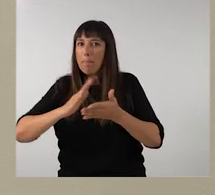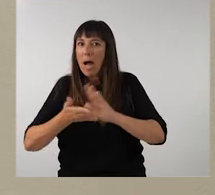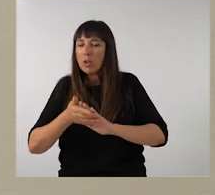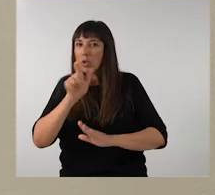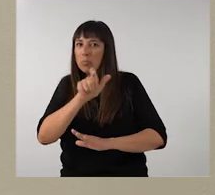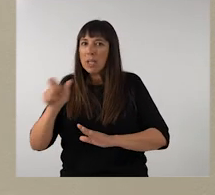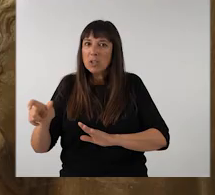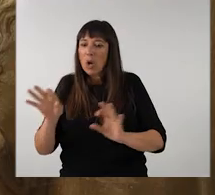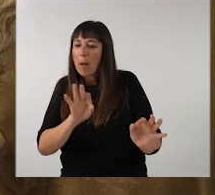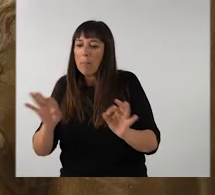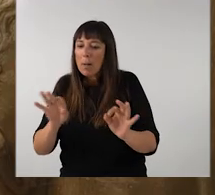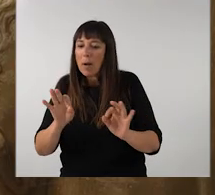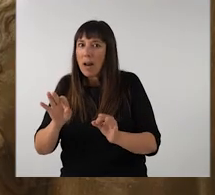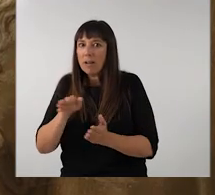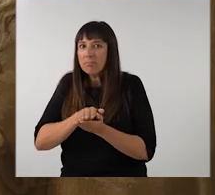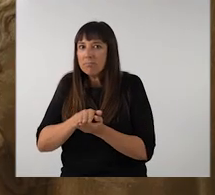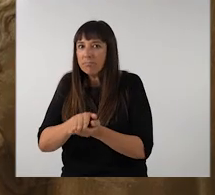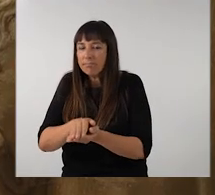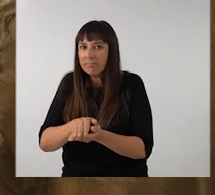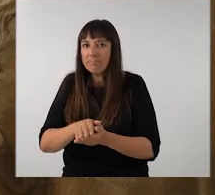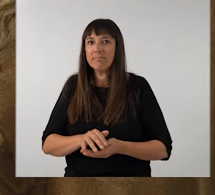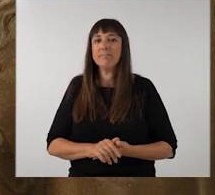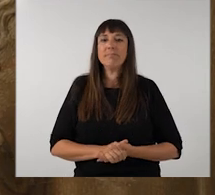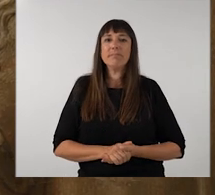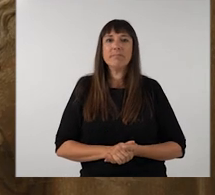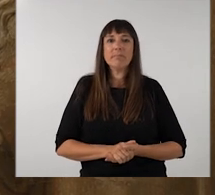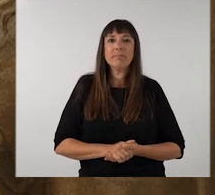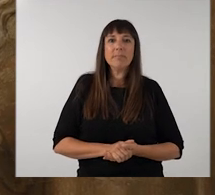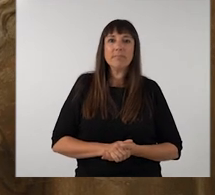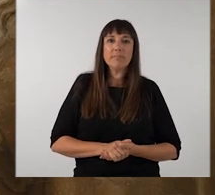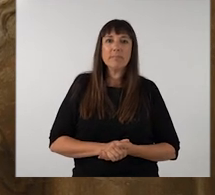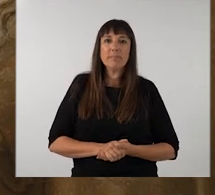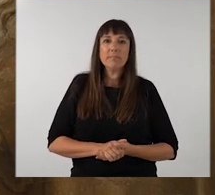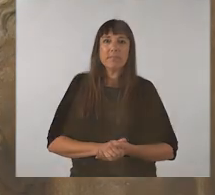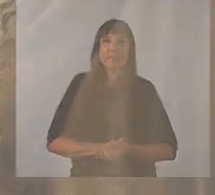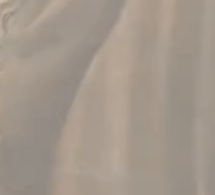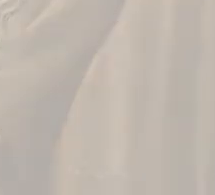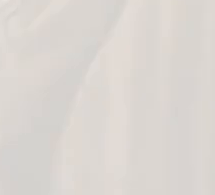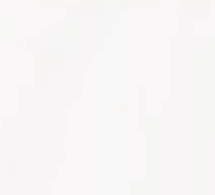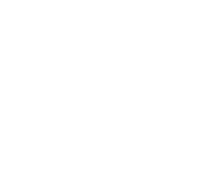també l'últim contacte que tenim, el de les mans d'algú que prepara el nostre cos.